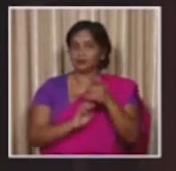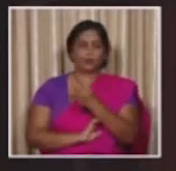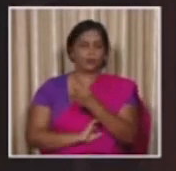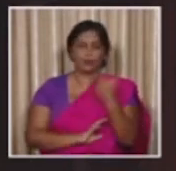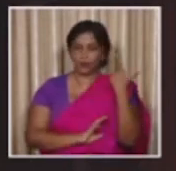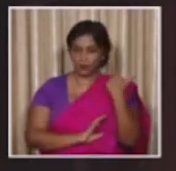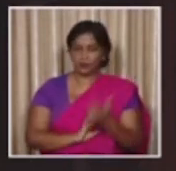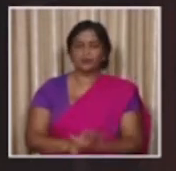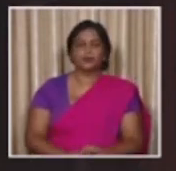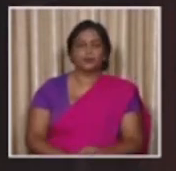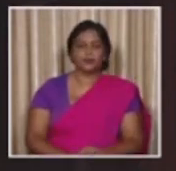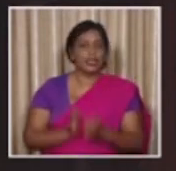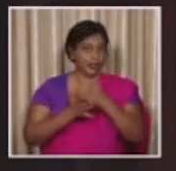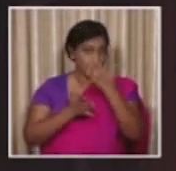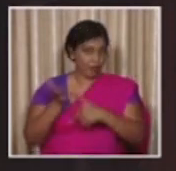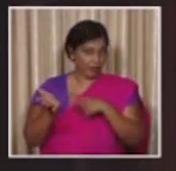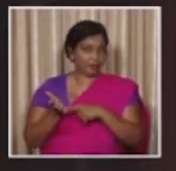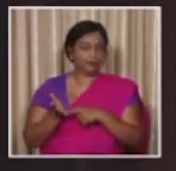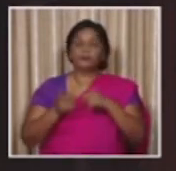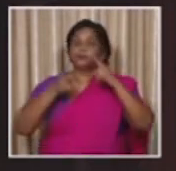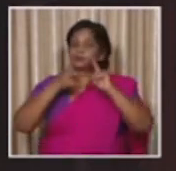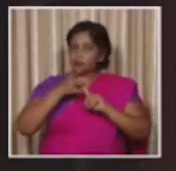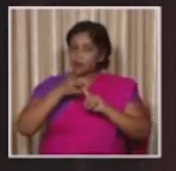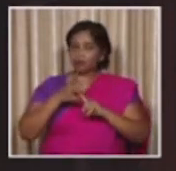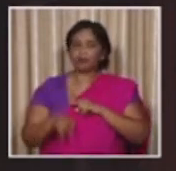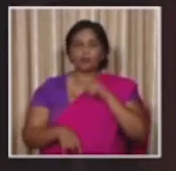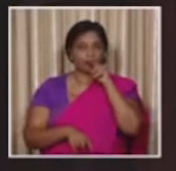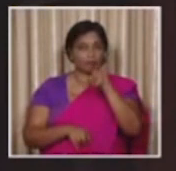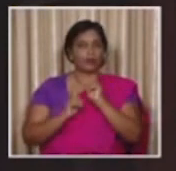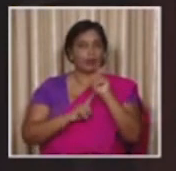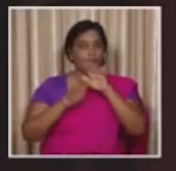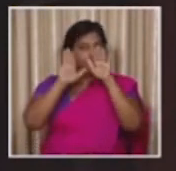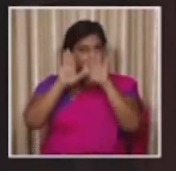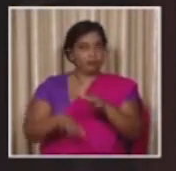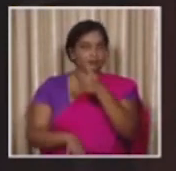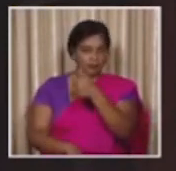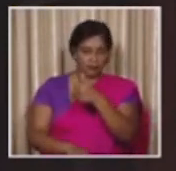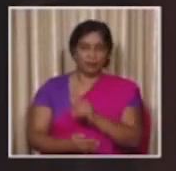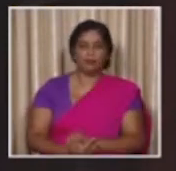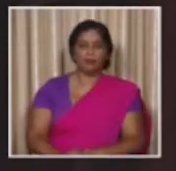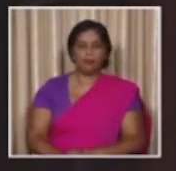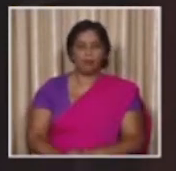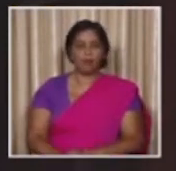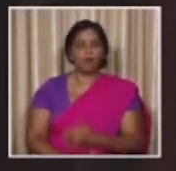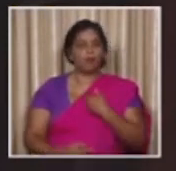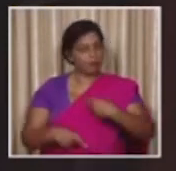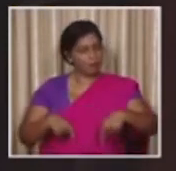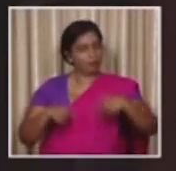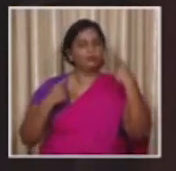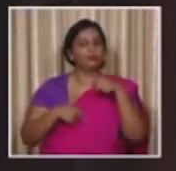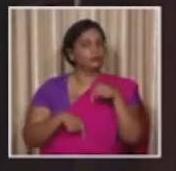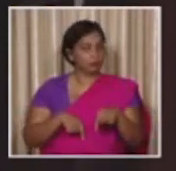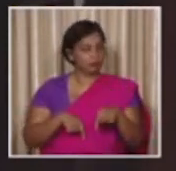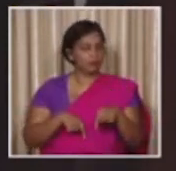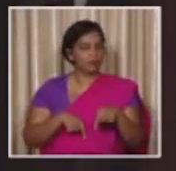හන්සාඩ් එකෙන් ඉවත් කරන්න දෙවනි කාරණය මම එතුමට සභා ගැබේ ඉන්නක හොඳයි මම අභියෝග කරනවා